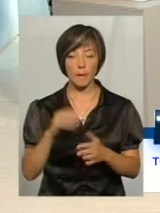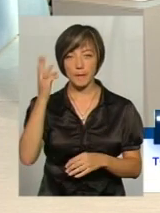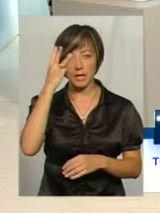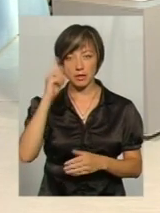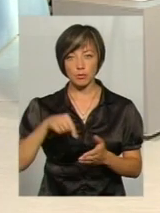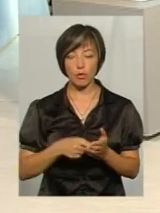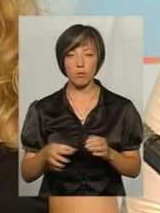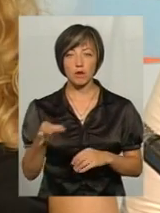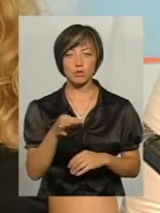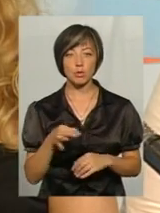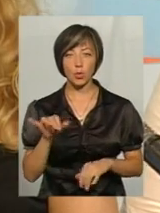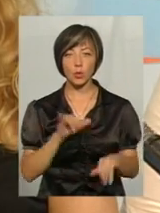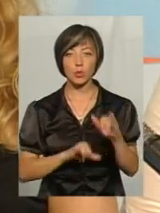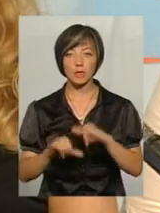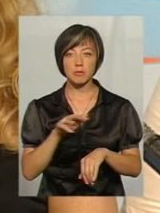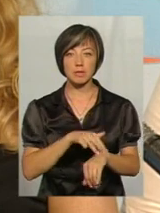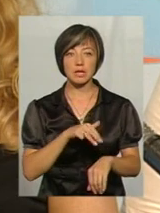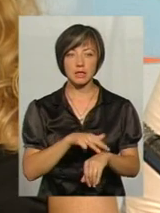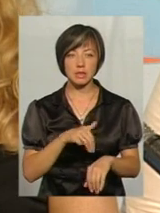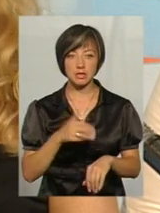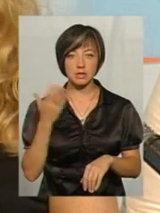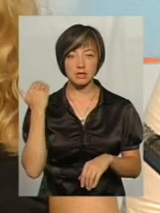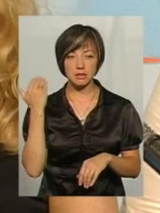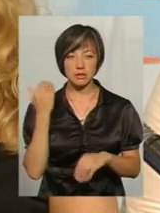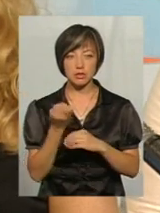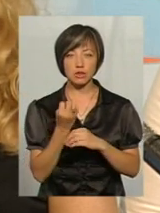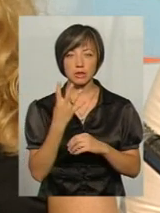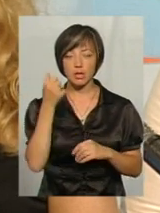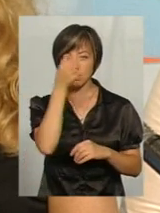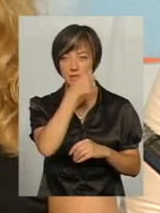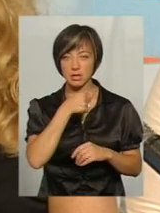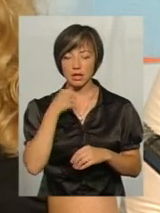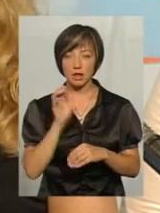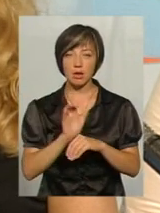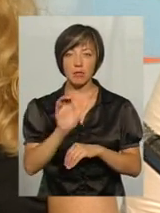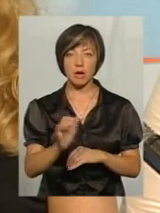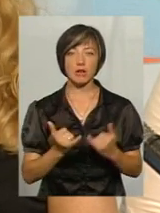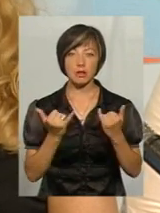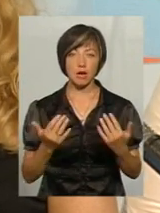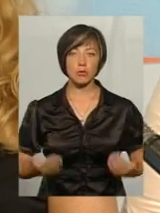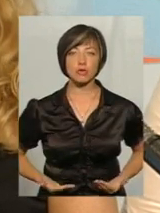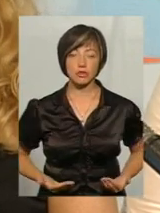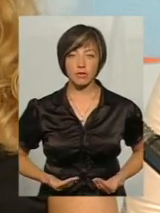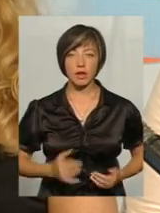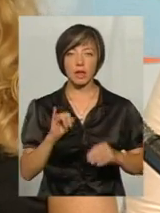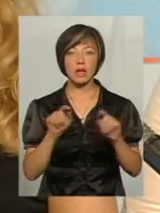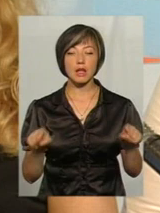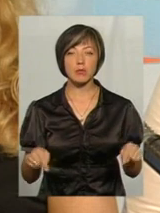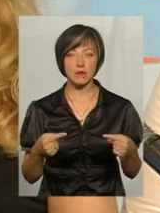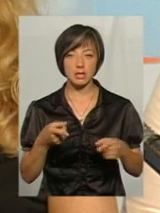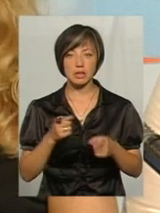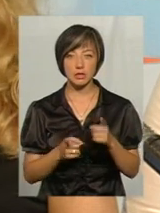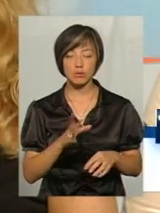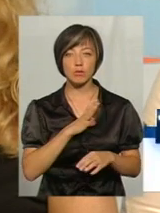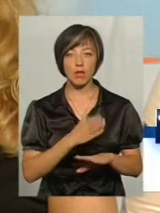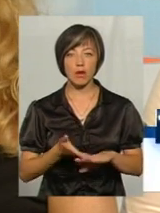Хмельницькому обласному, куди міліція на той час, тому що це був 14-й рік, направила її для проживання і для реабілітації. Вона дійсно